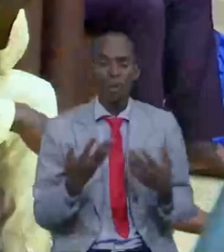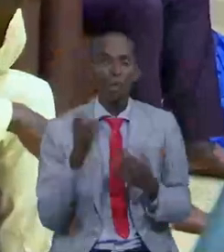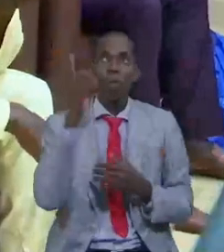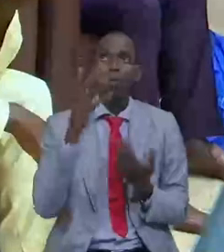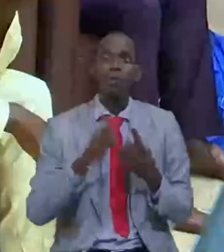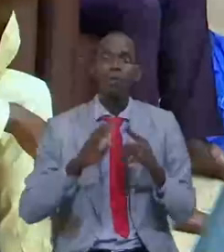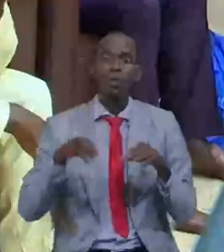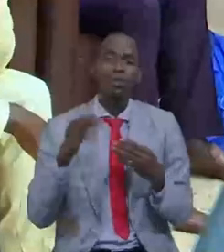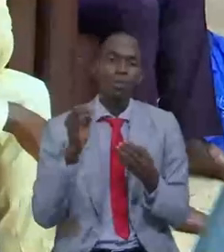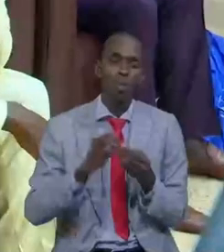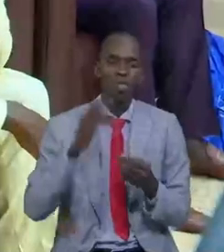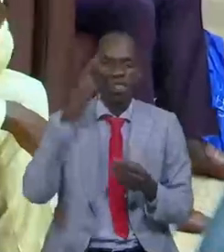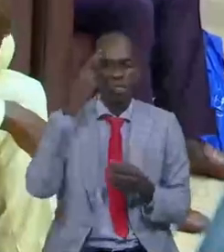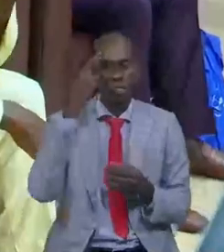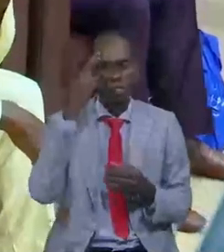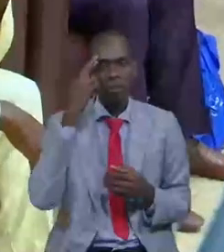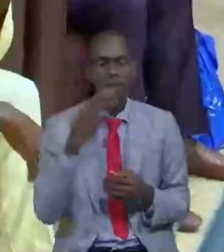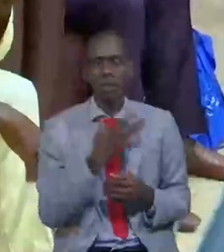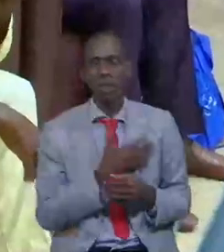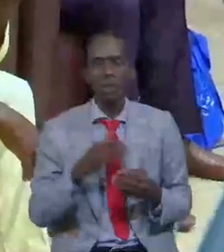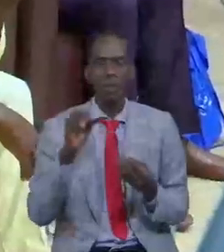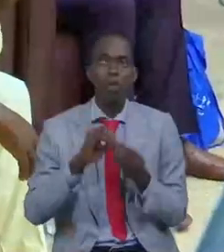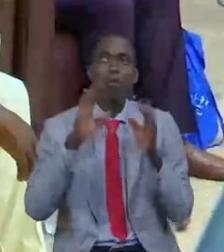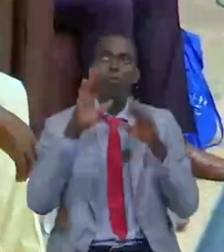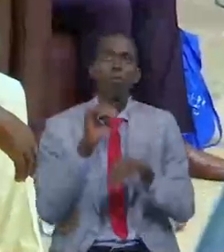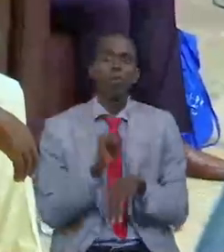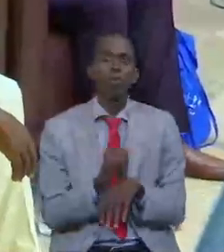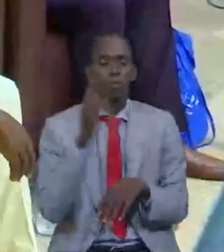de signes et de prodiges dans ta vie, dans ta famille, pour célébrer,